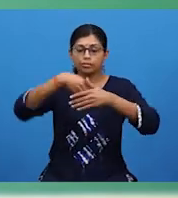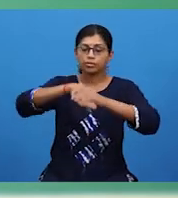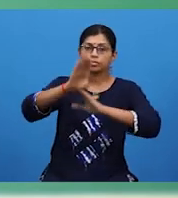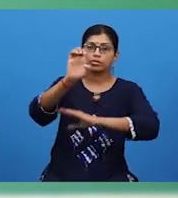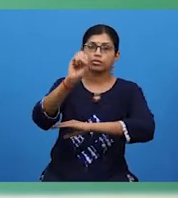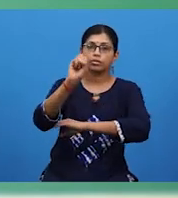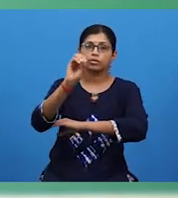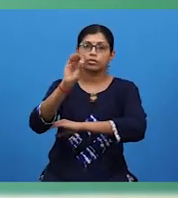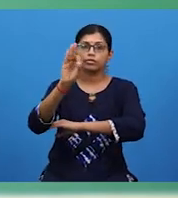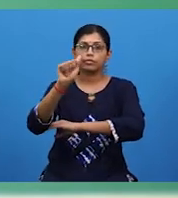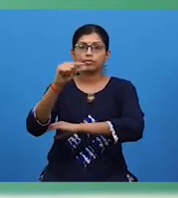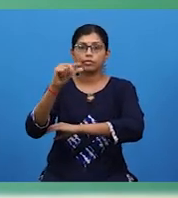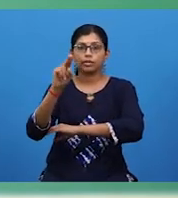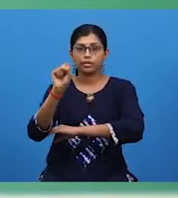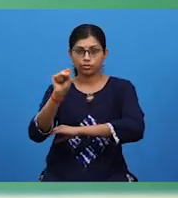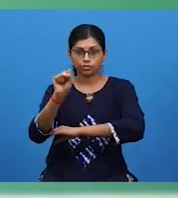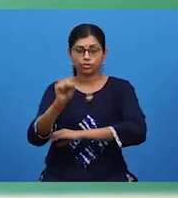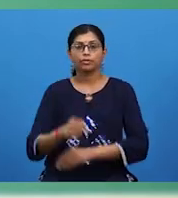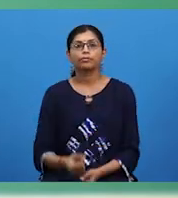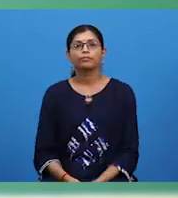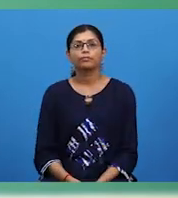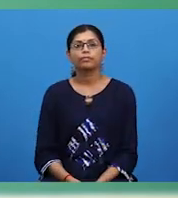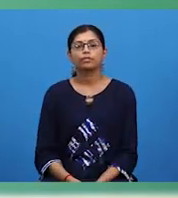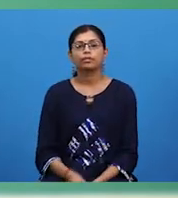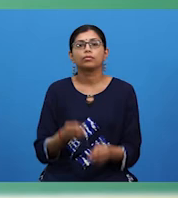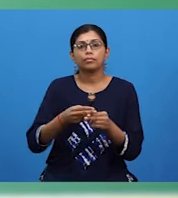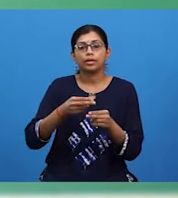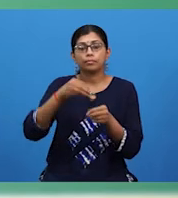Makanan yang memasuki esofagus disebut sebagai bolus.